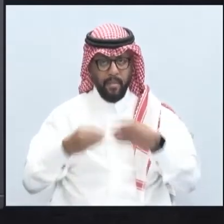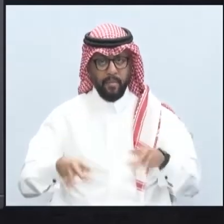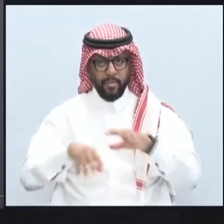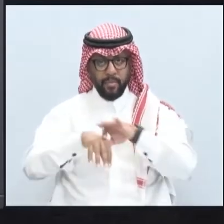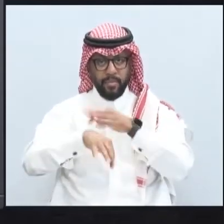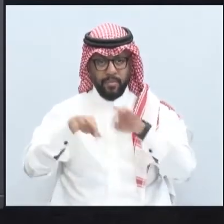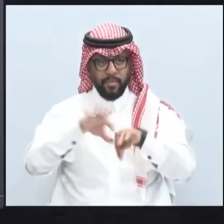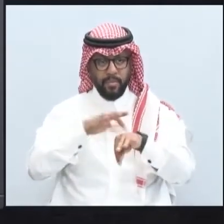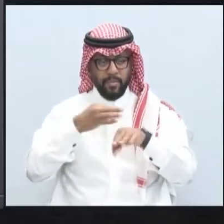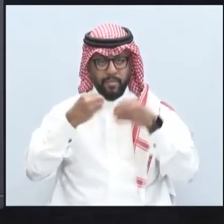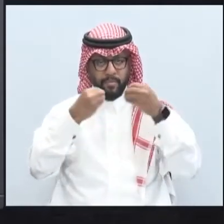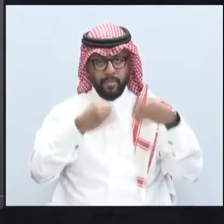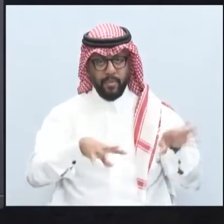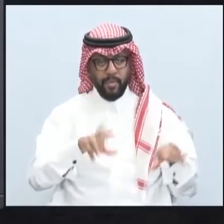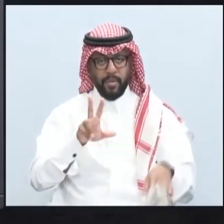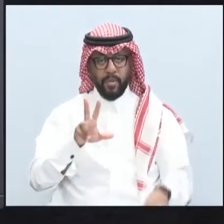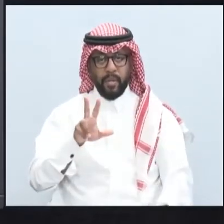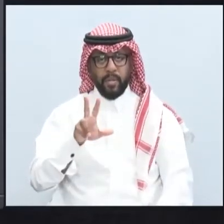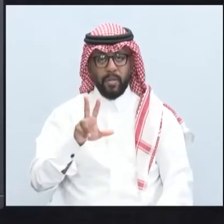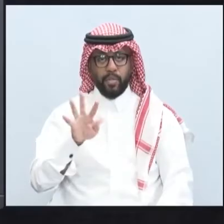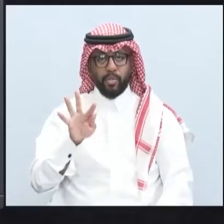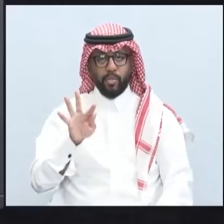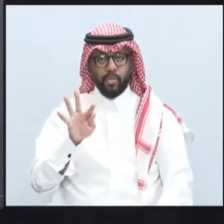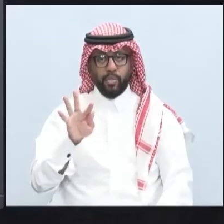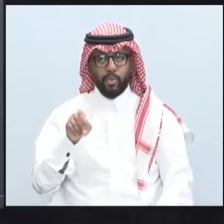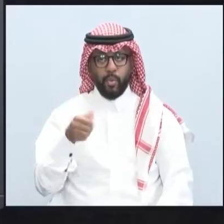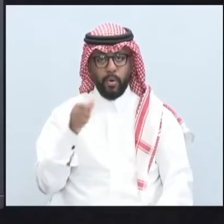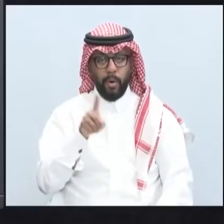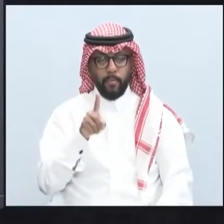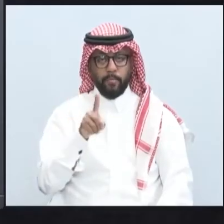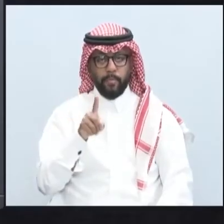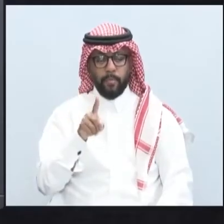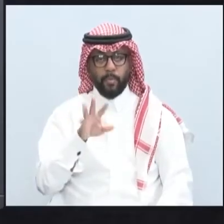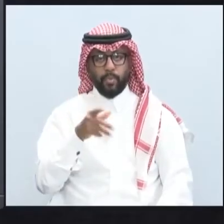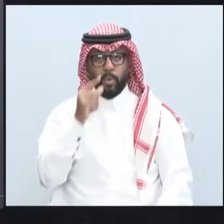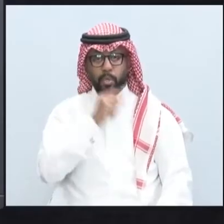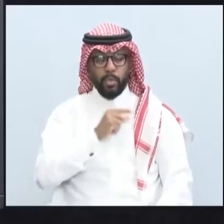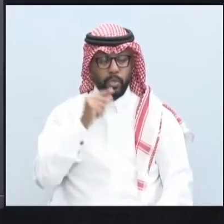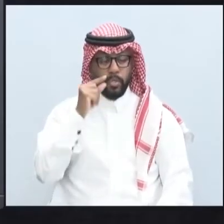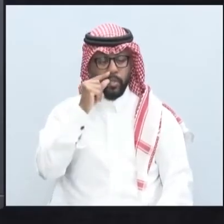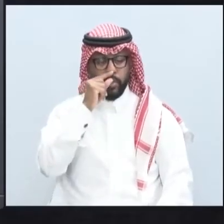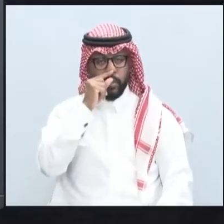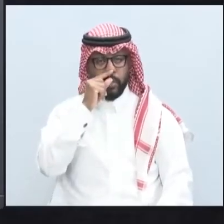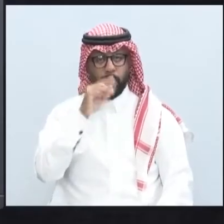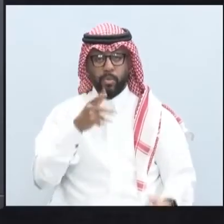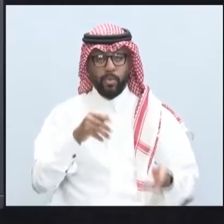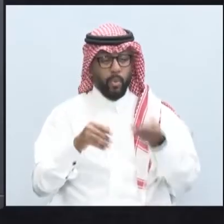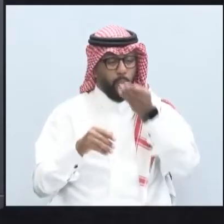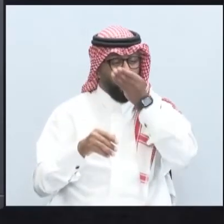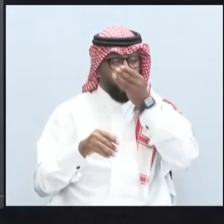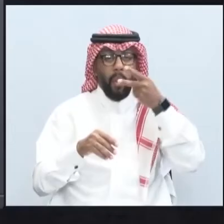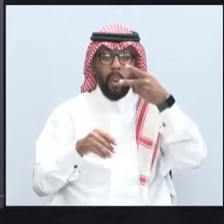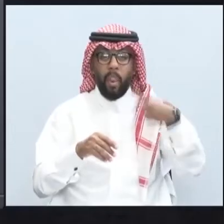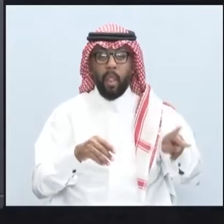الشراب وهو ما يعرف به الجورب فجاء هذا الدين العظيم بجواز